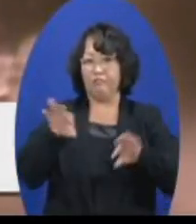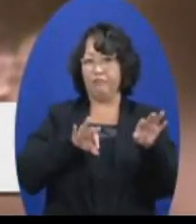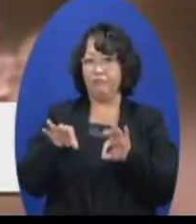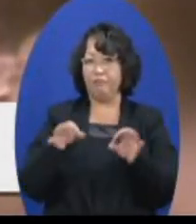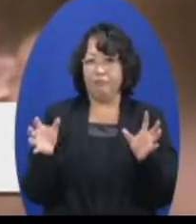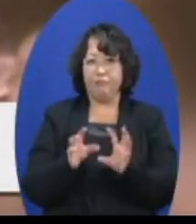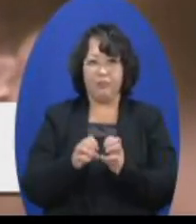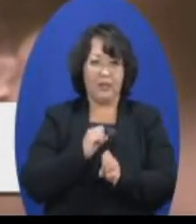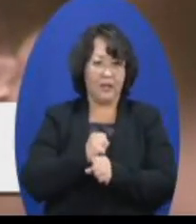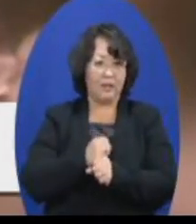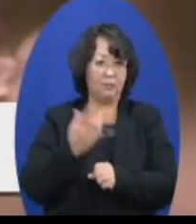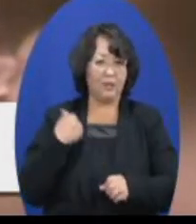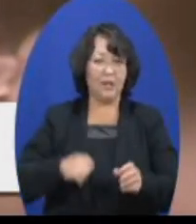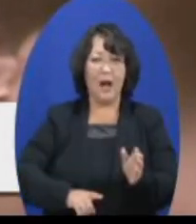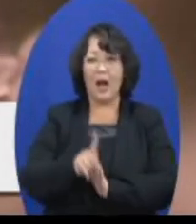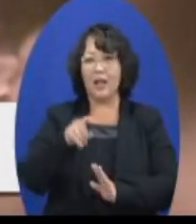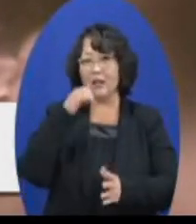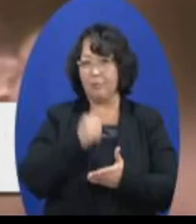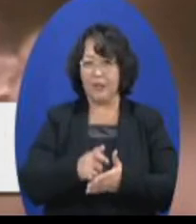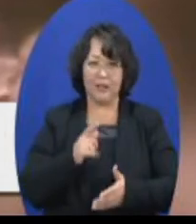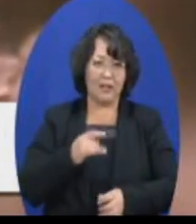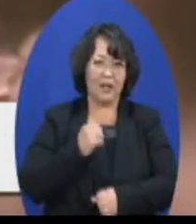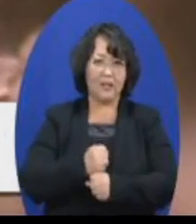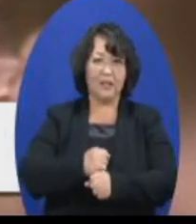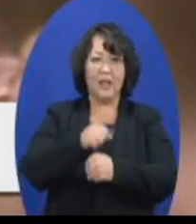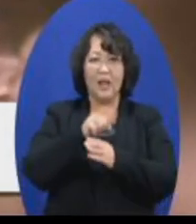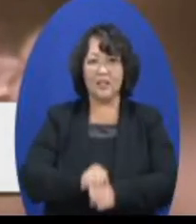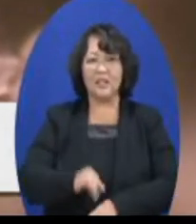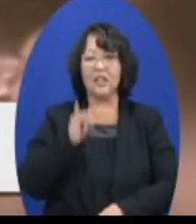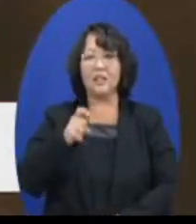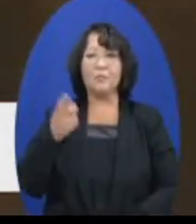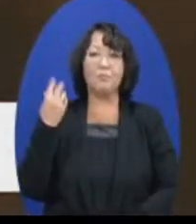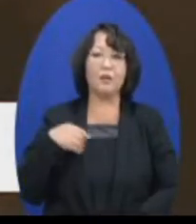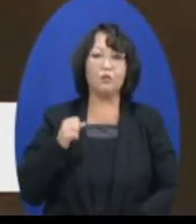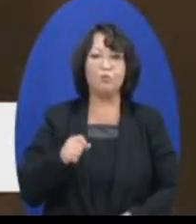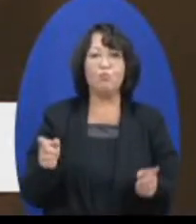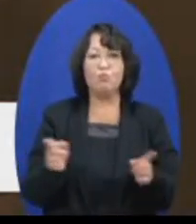томилогдож байсан байна. Анхны тамгын газрын хувьд ажлын ачаалал ихтэй байсан, богино хугацаанд